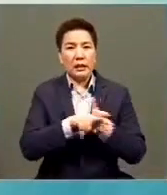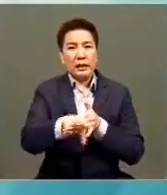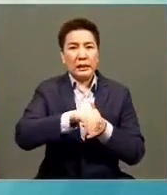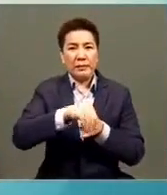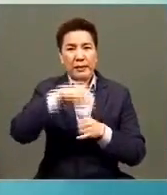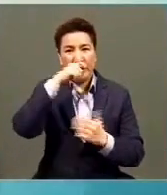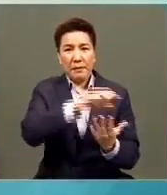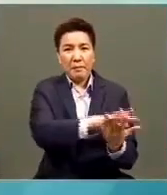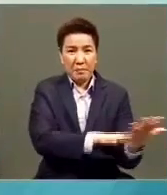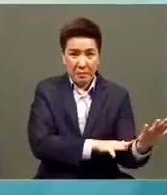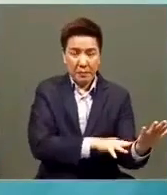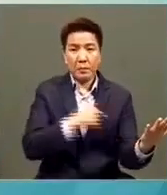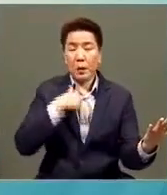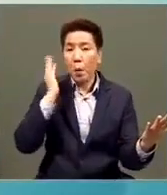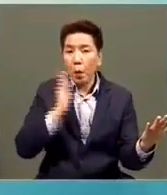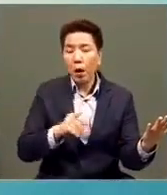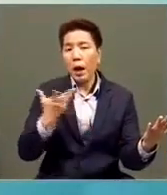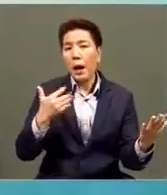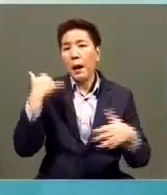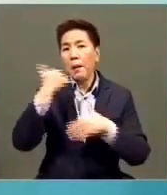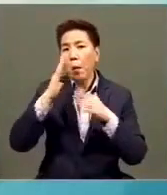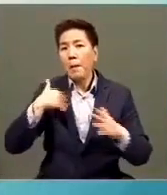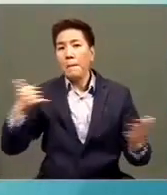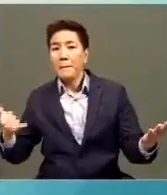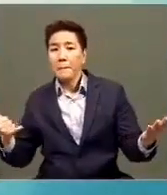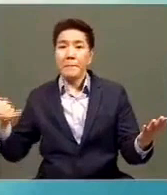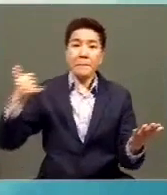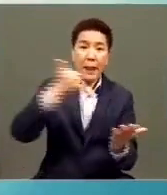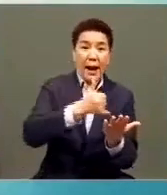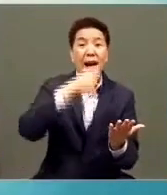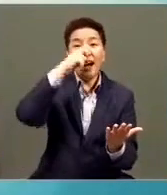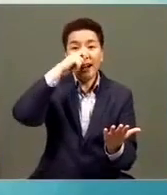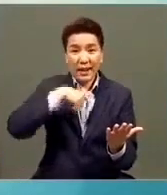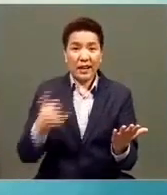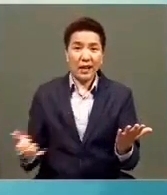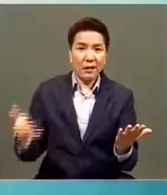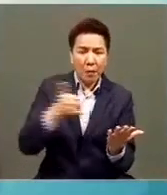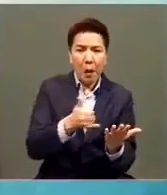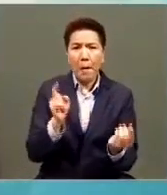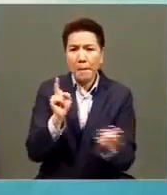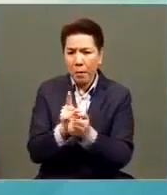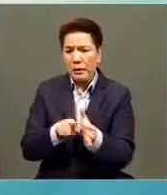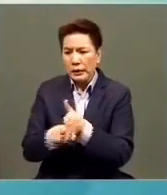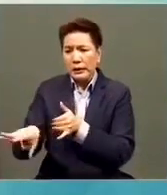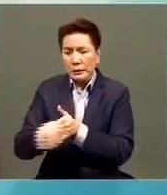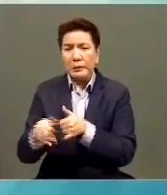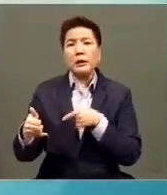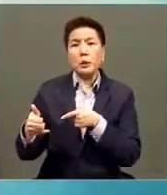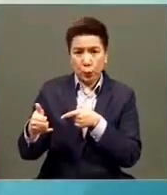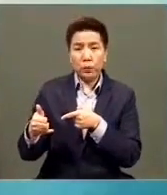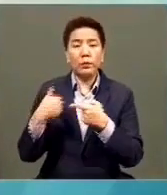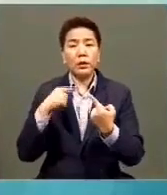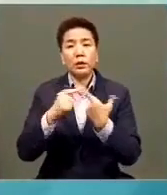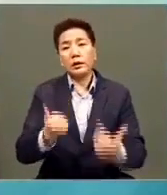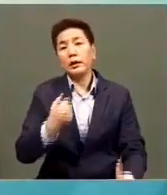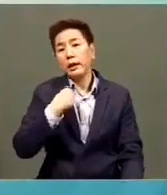ภายในประเทศแล้วก็จะมีการติดเชื้อจากผู้ที่เดินทางเข้ามาในราชอาณาจักรอยู่ตลอดเวลาแต่อยากจะเน้นย้ำนะคะว่าตัว